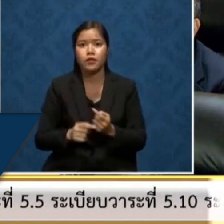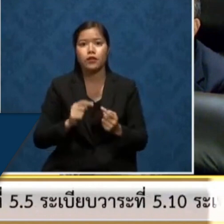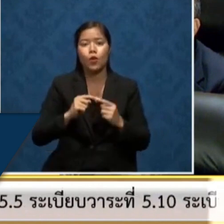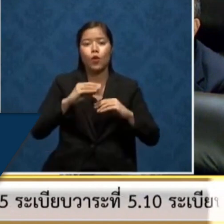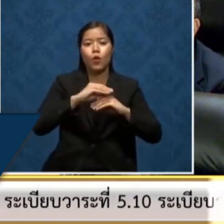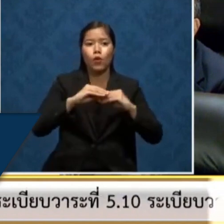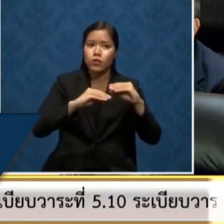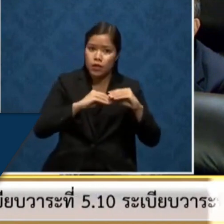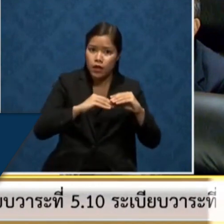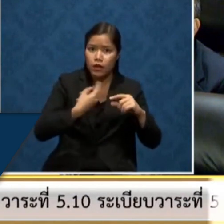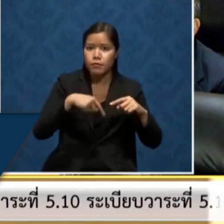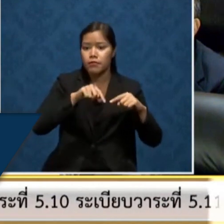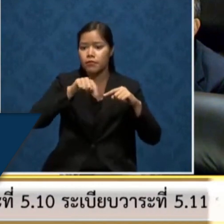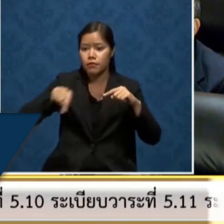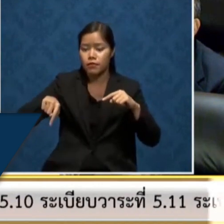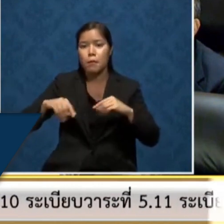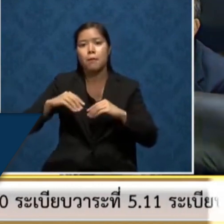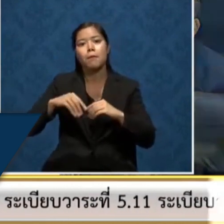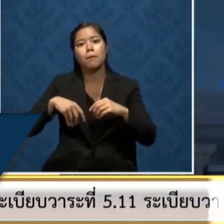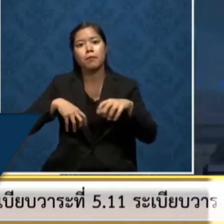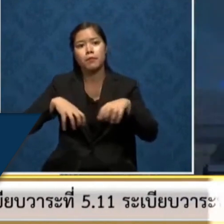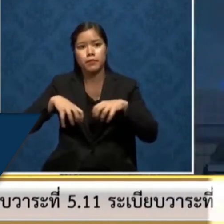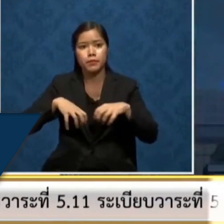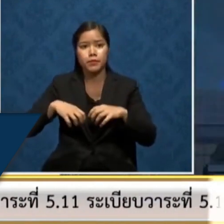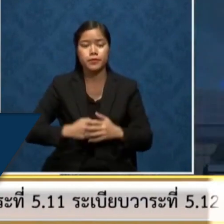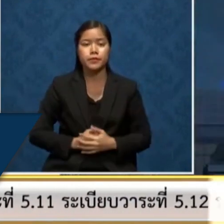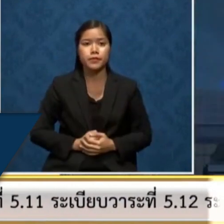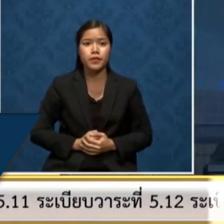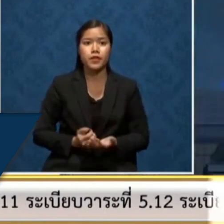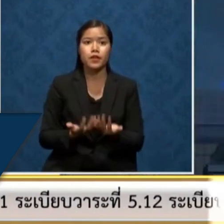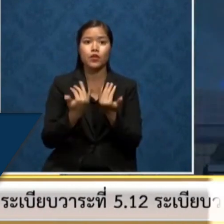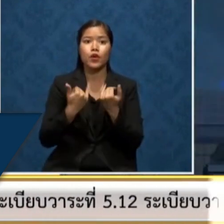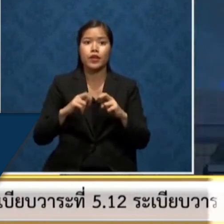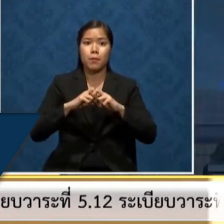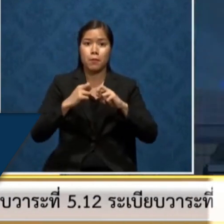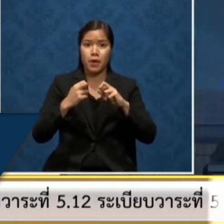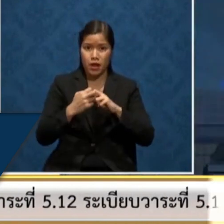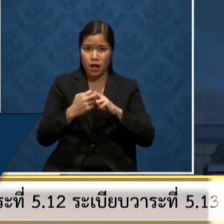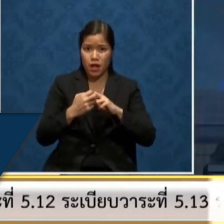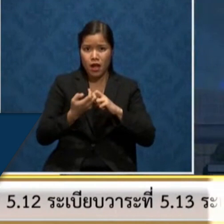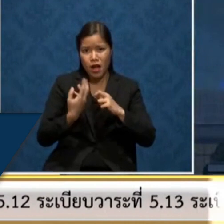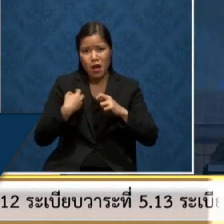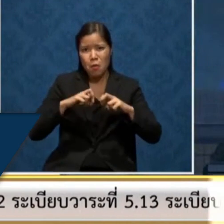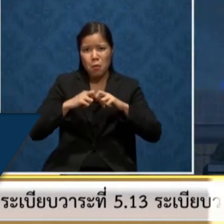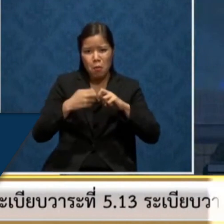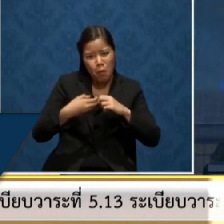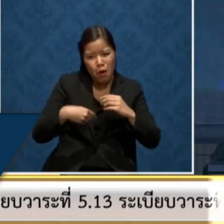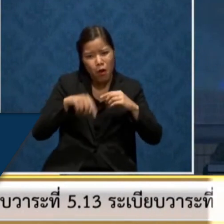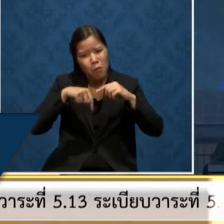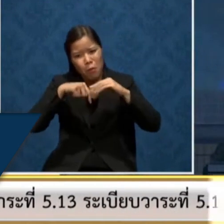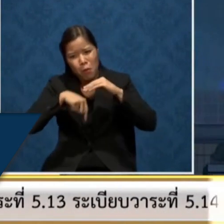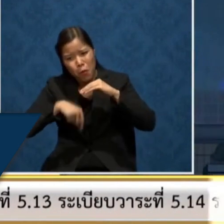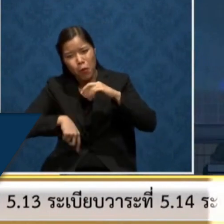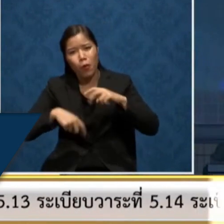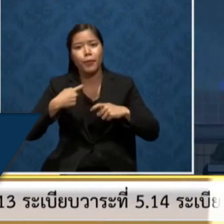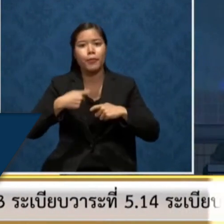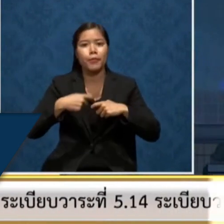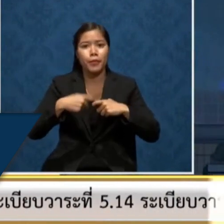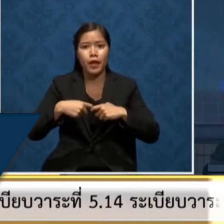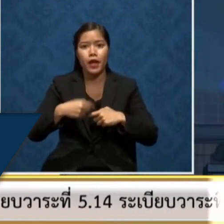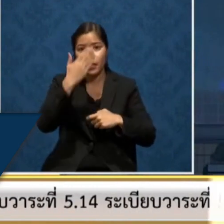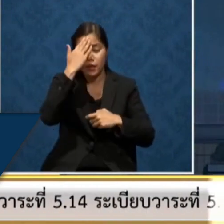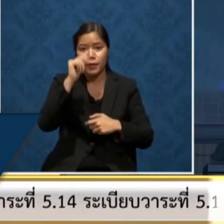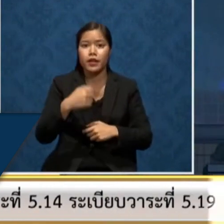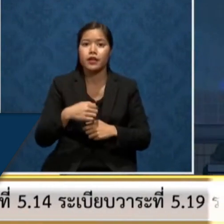ที่สามารถปรับเปลี่ยนได้อย่างรวดเร็วตามสถานการณ์ปัจจุบันปัญหามีความซับซ้อนมากขึ้นเนื่องจากภาคการเกษตรก็มี